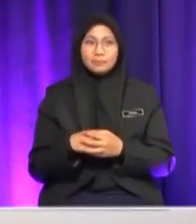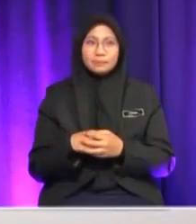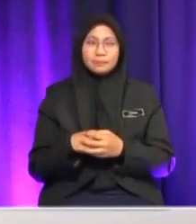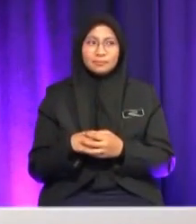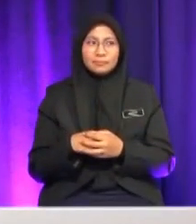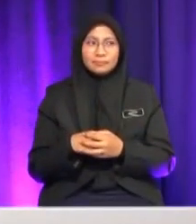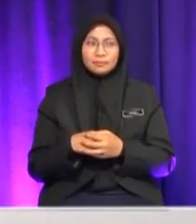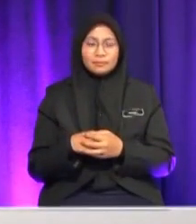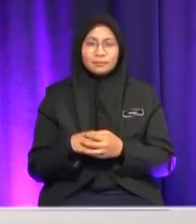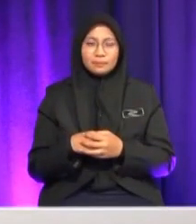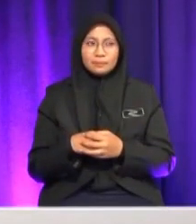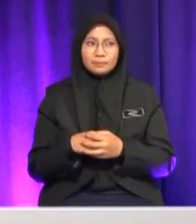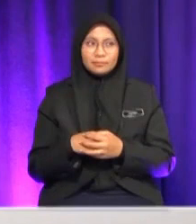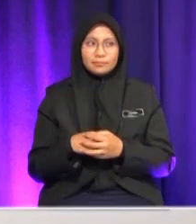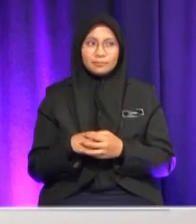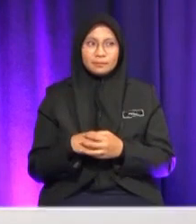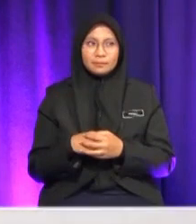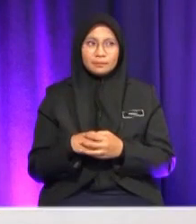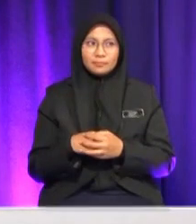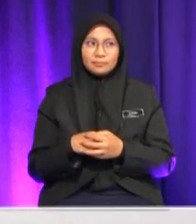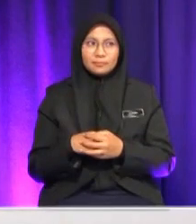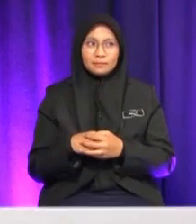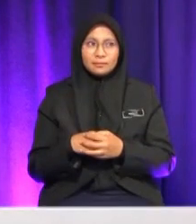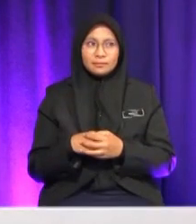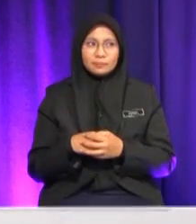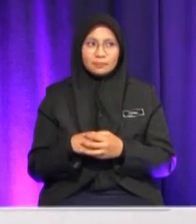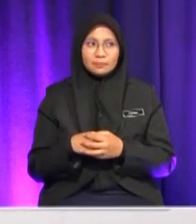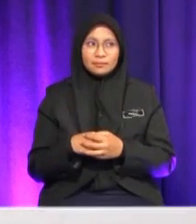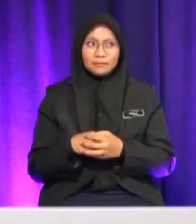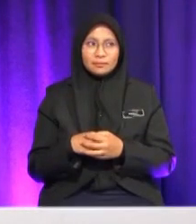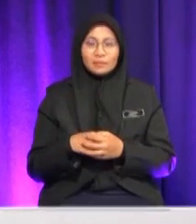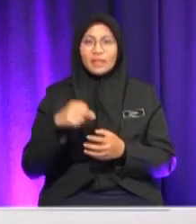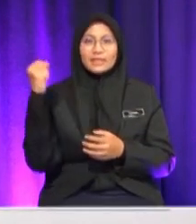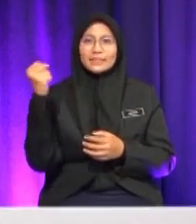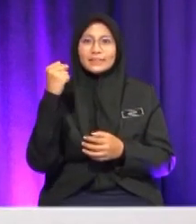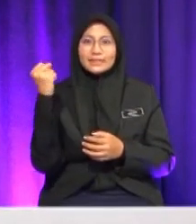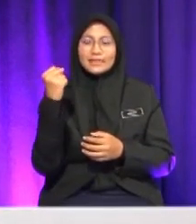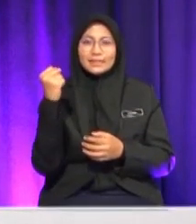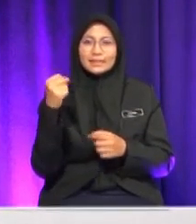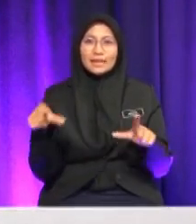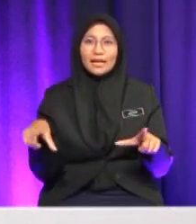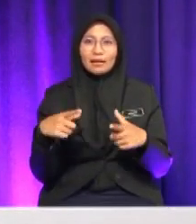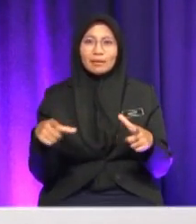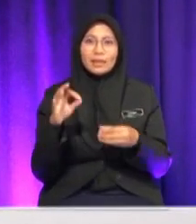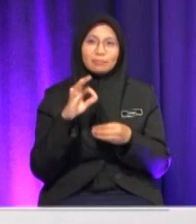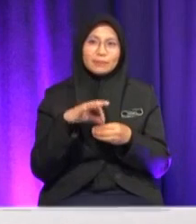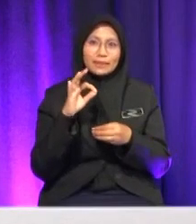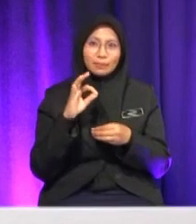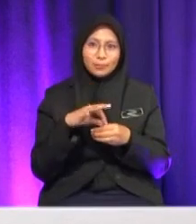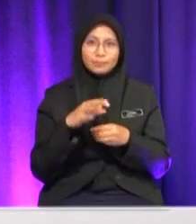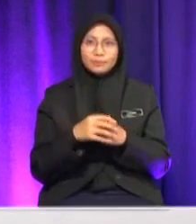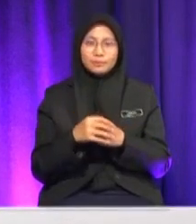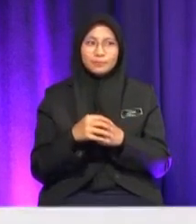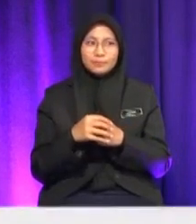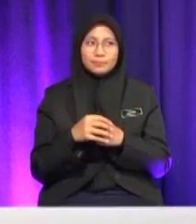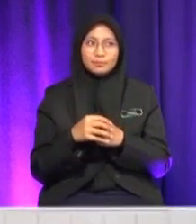Dari pandangan saya, cadangan usaha yang boleh dilakukan bagi menangani isu muflis adalah sentiasa mengamalkan amalan menabung. Amalan menabung ini